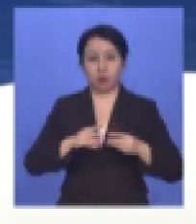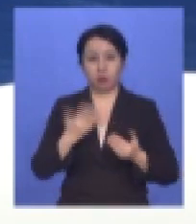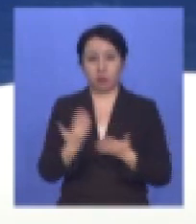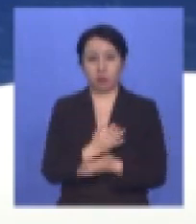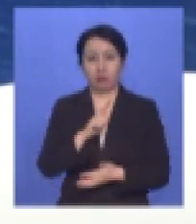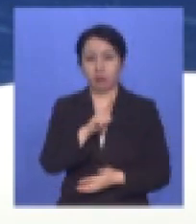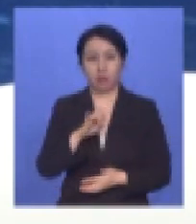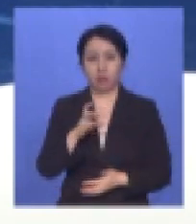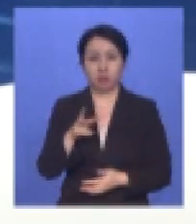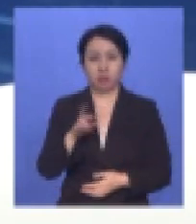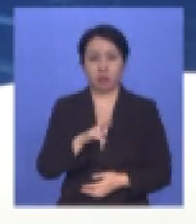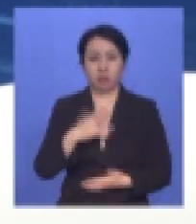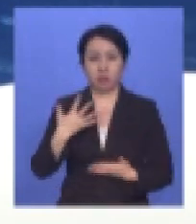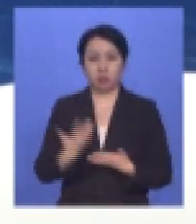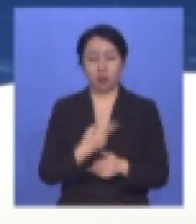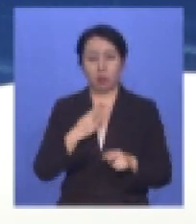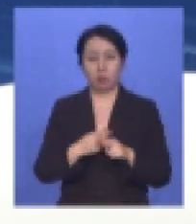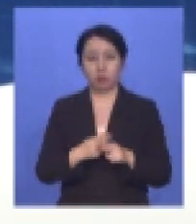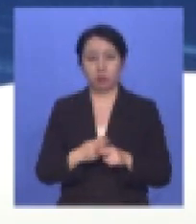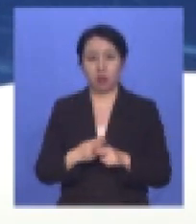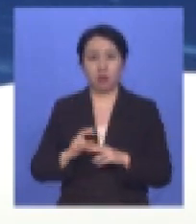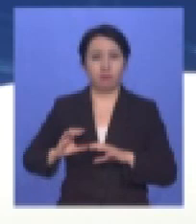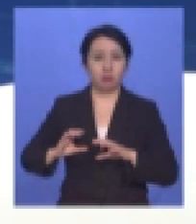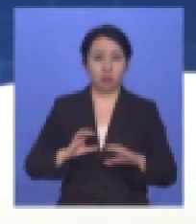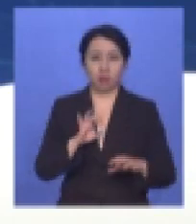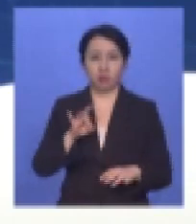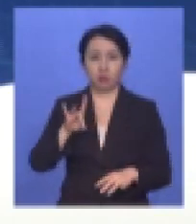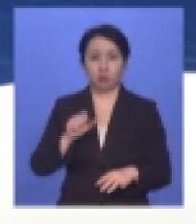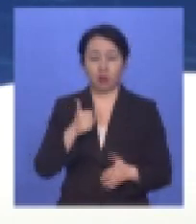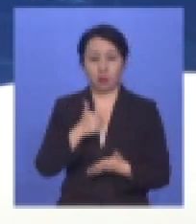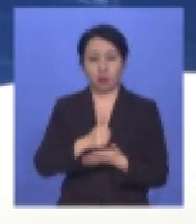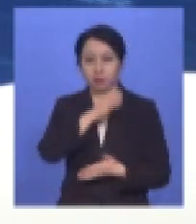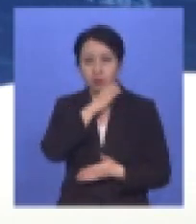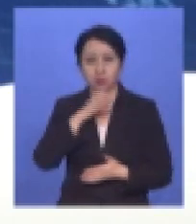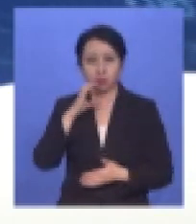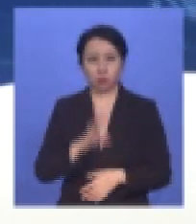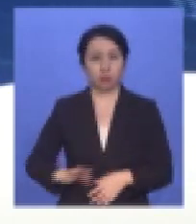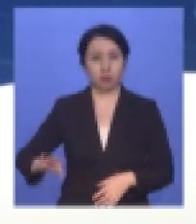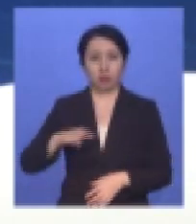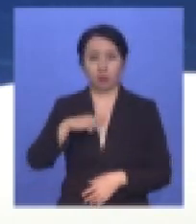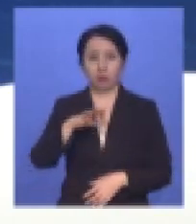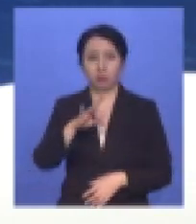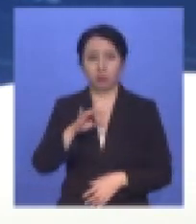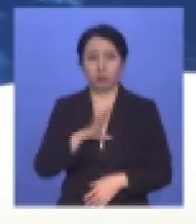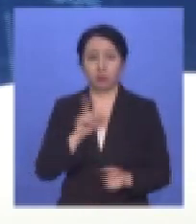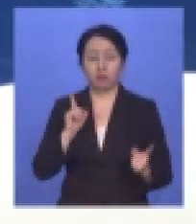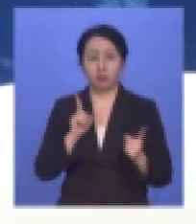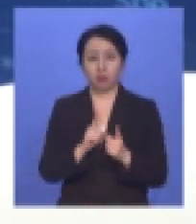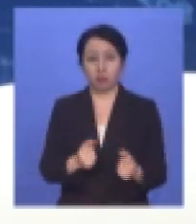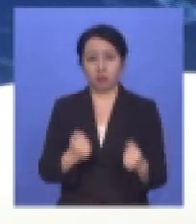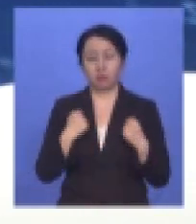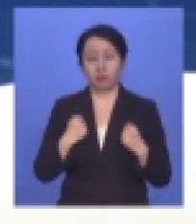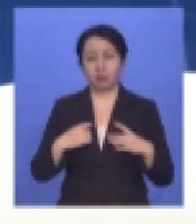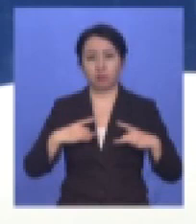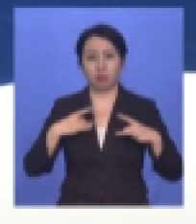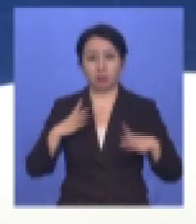результата добился Иван Залезняк, завоевавший бронзу в толкании ядра. Глава Северо-Казахстанской области Гауес Нурмухамбетов